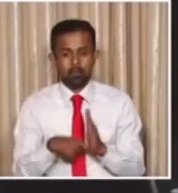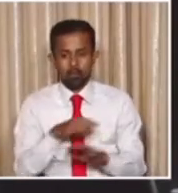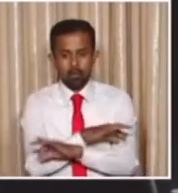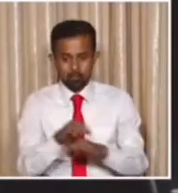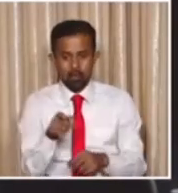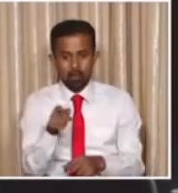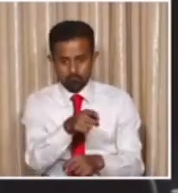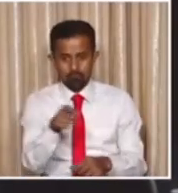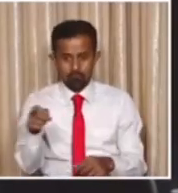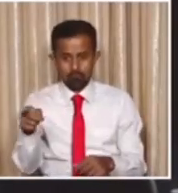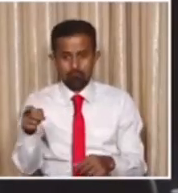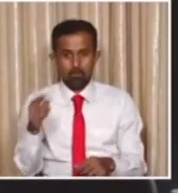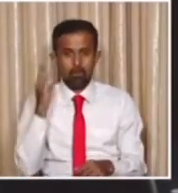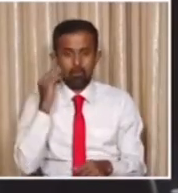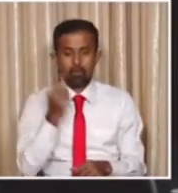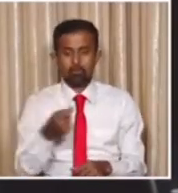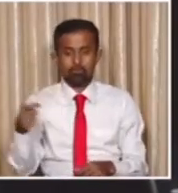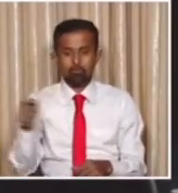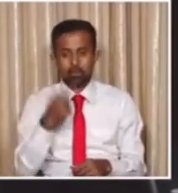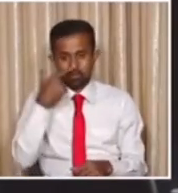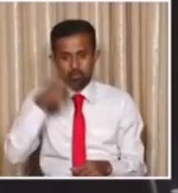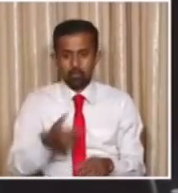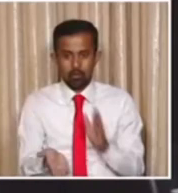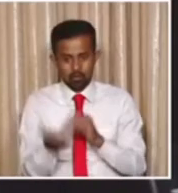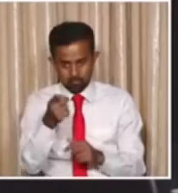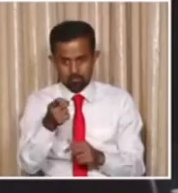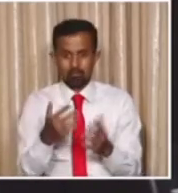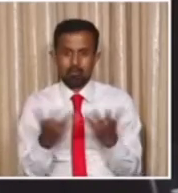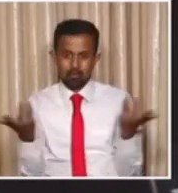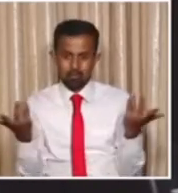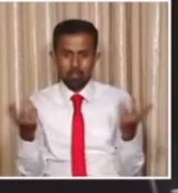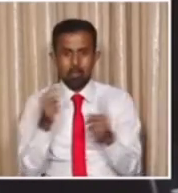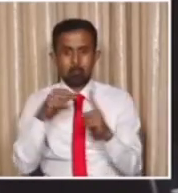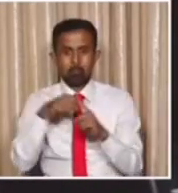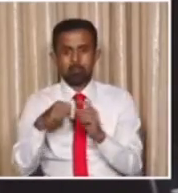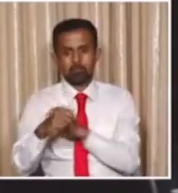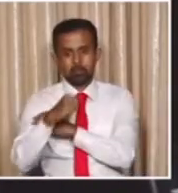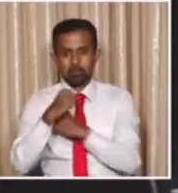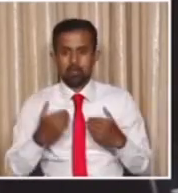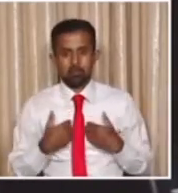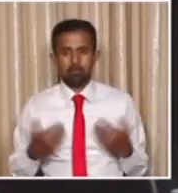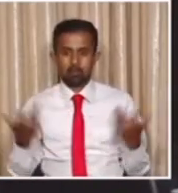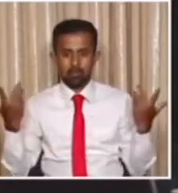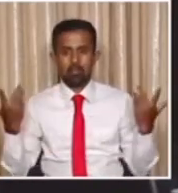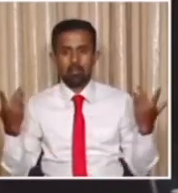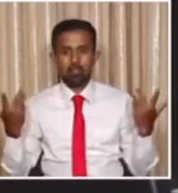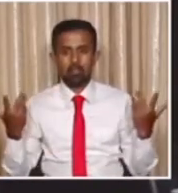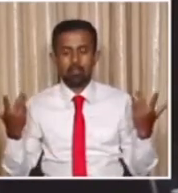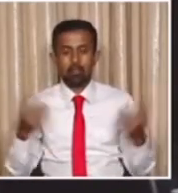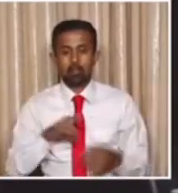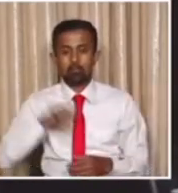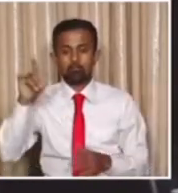තියනවාද රුසියාවෙන් කෙලින්ම තෙල් ටික ගන්න ගිහිල්ලා තියනවාද නැහැ පකිස්තානට ඒ තියෙන ධෛර්යයවත් අපට නැහැ